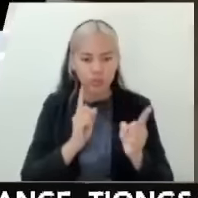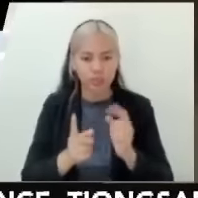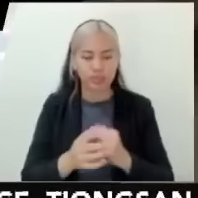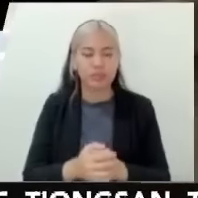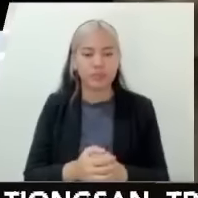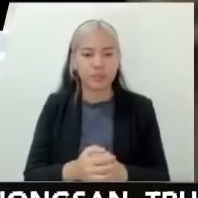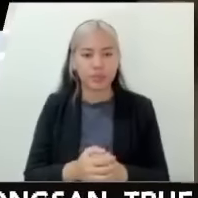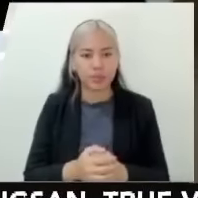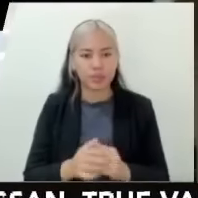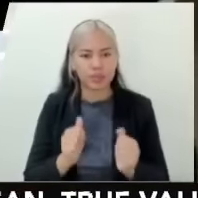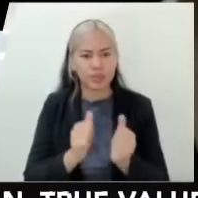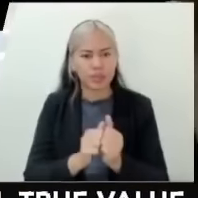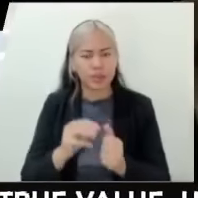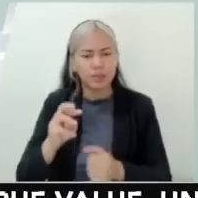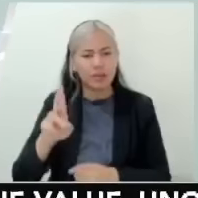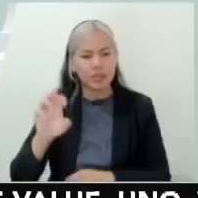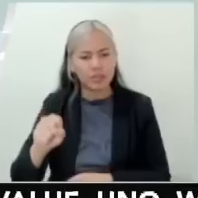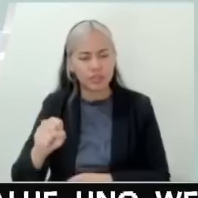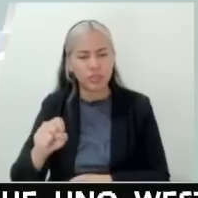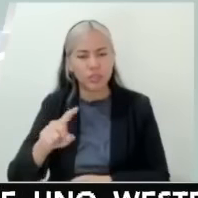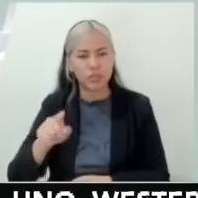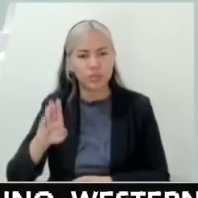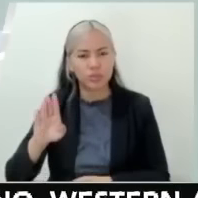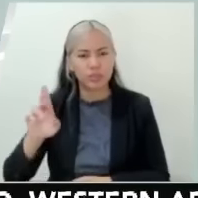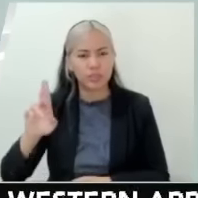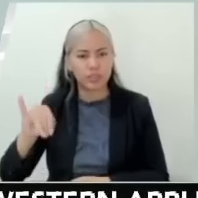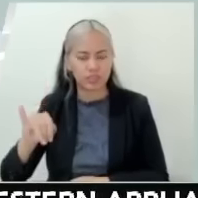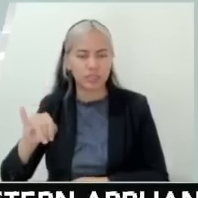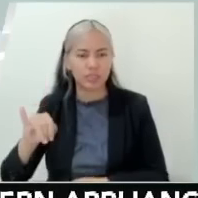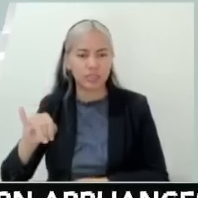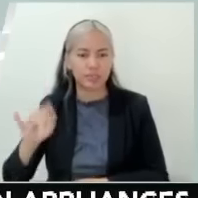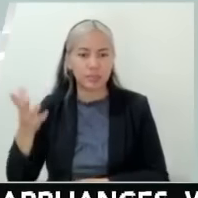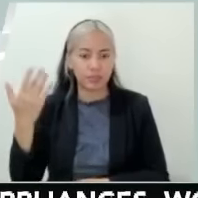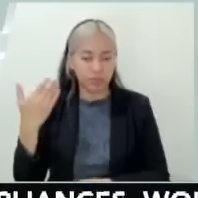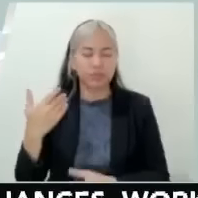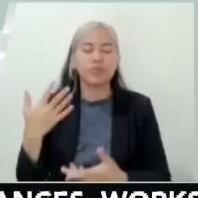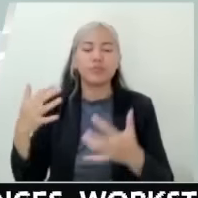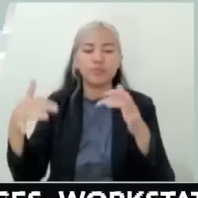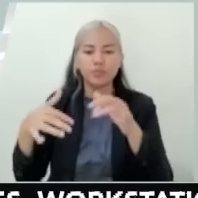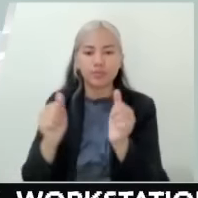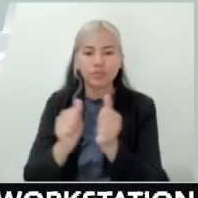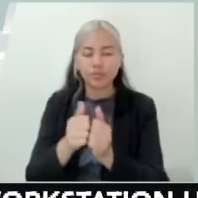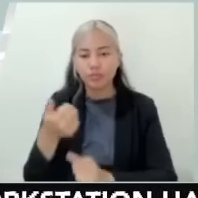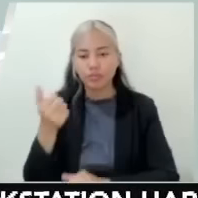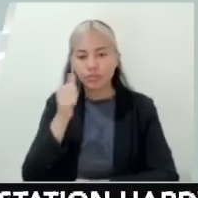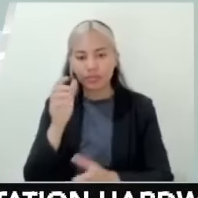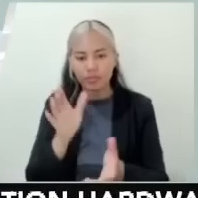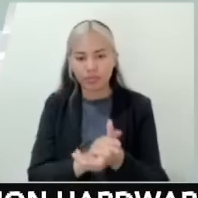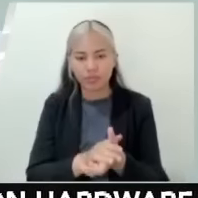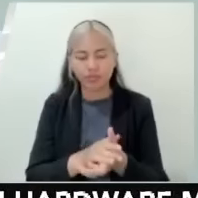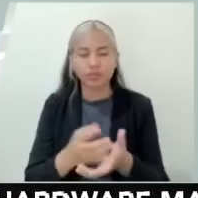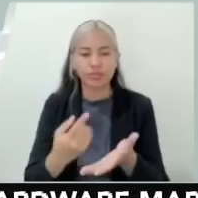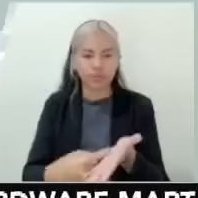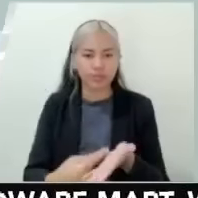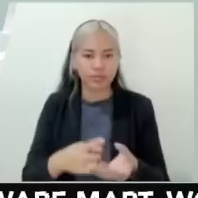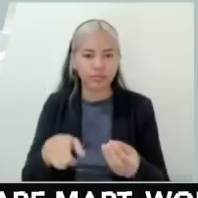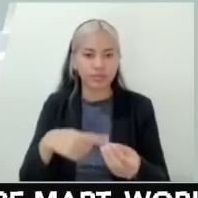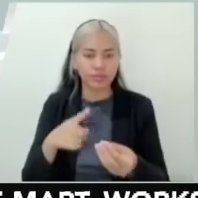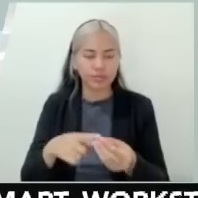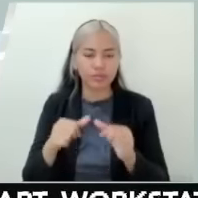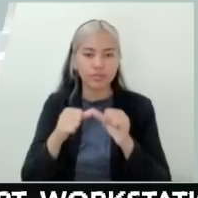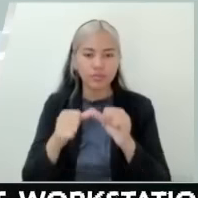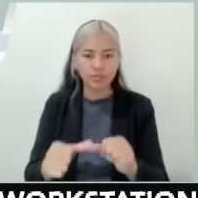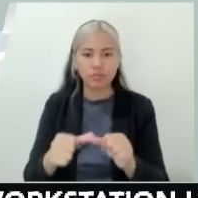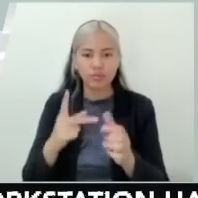Audrey Zubiri at very supportive daw ito. Sa mga meeting nila ng ibang spouses, napag-usapan daw nila na itutuloy yung programa ng mga